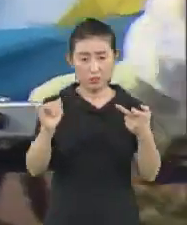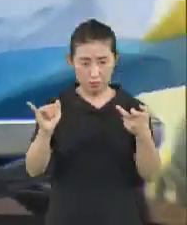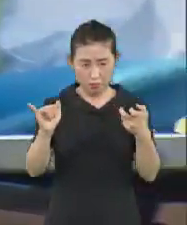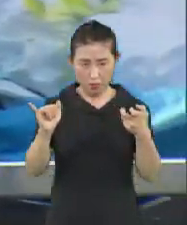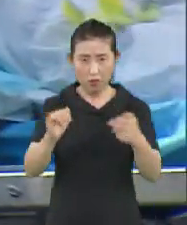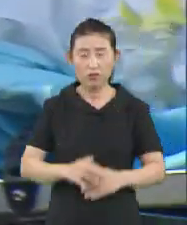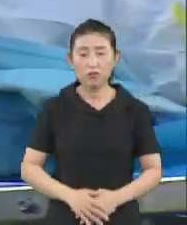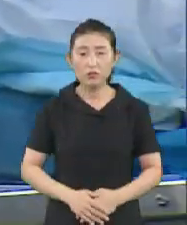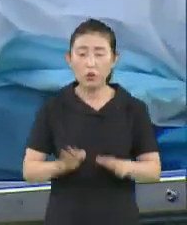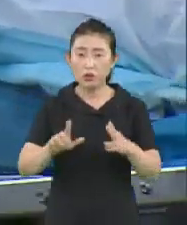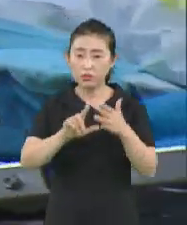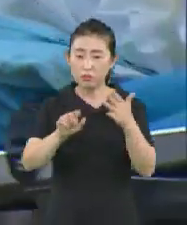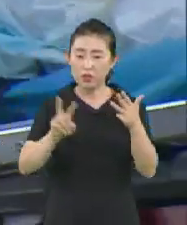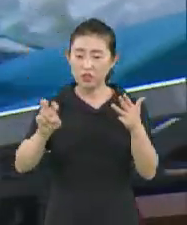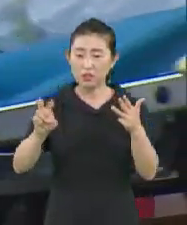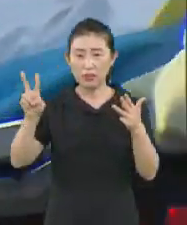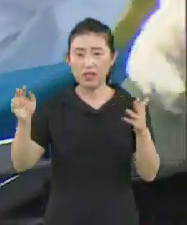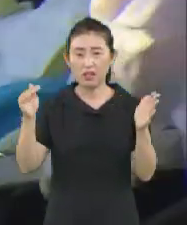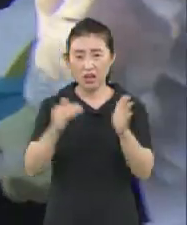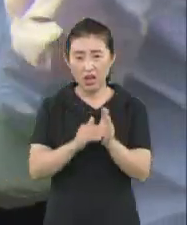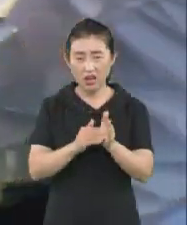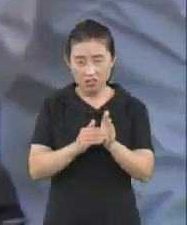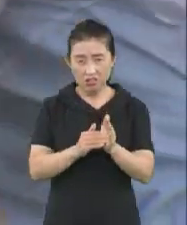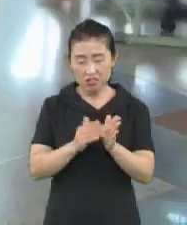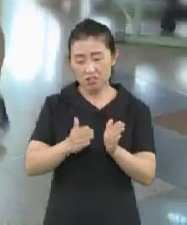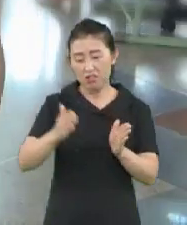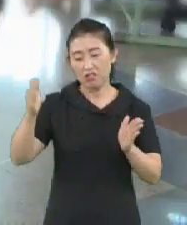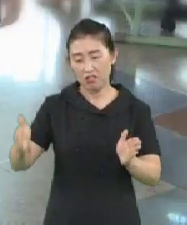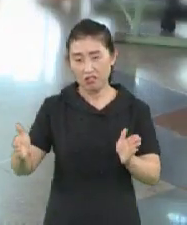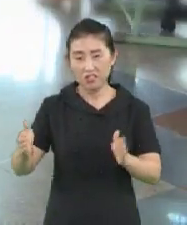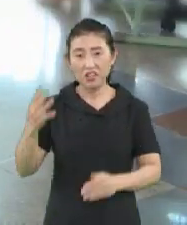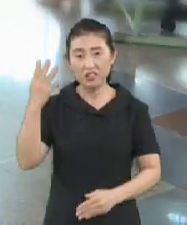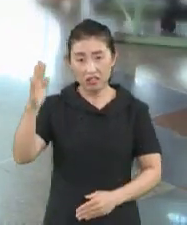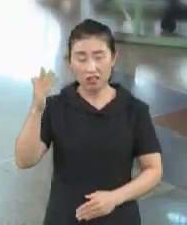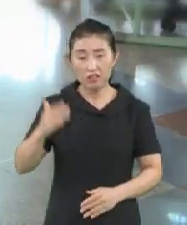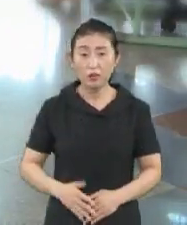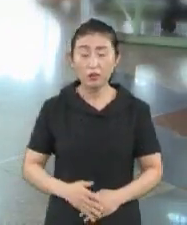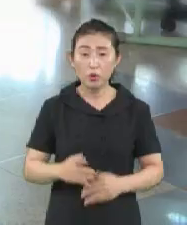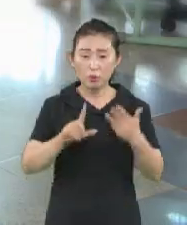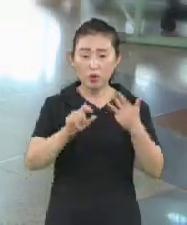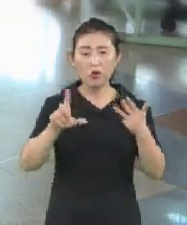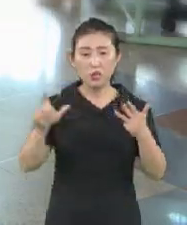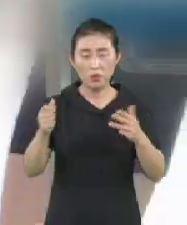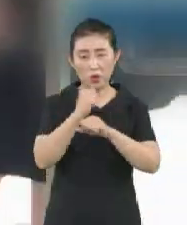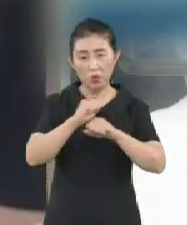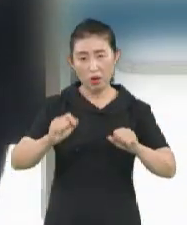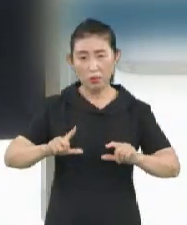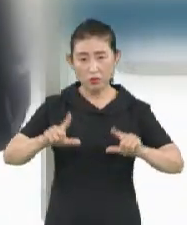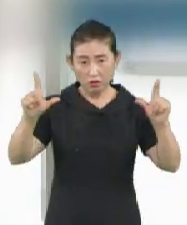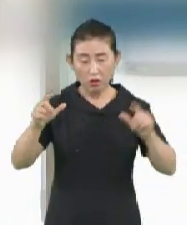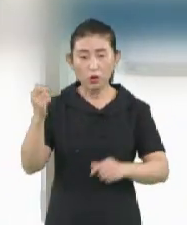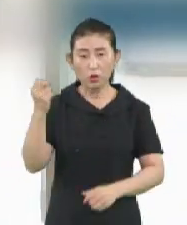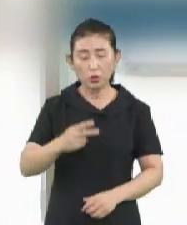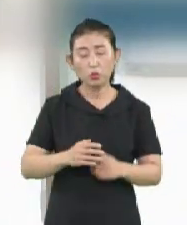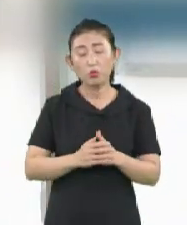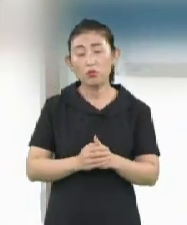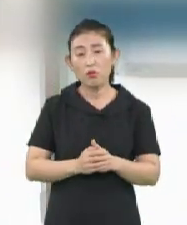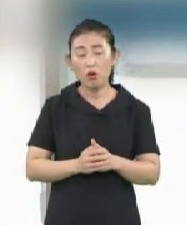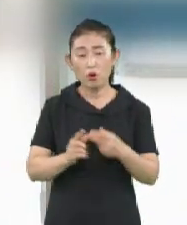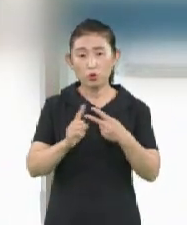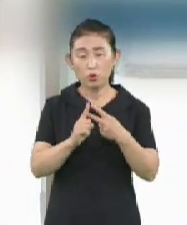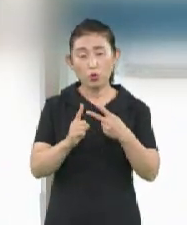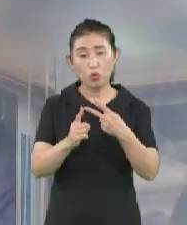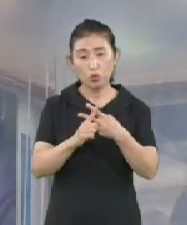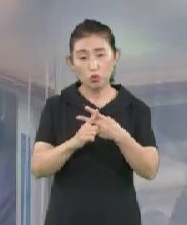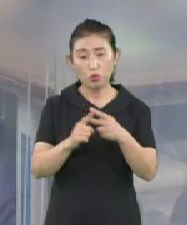오는 22일까지 기간 연장이 불가피해진 겁니다. 광복절 연휴에 이달 말에는 초중고 학생들의 전면